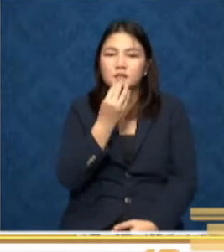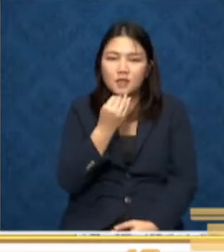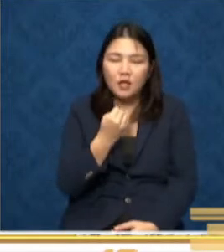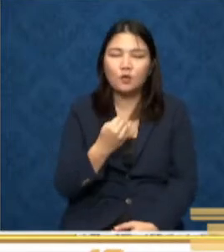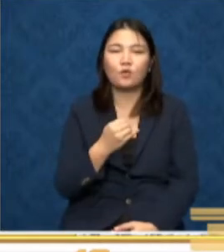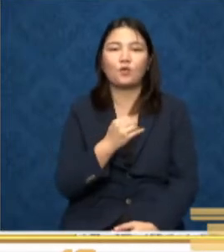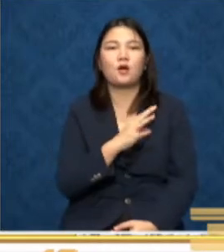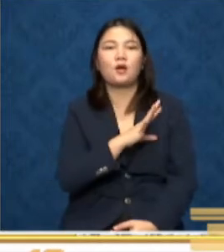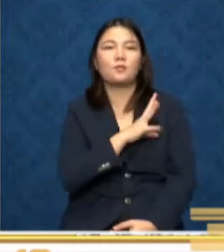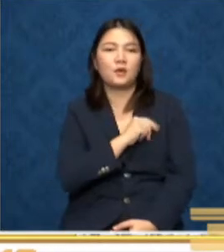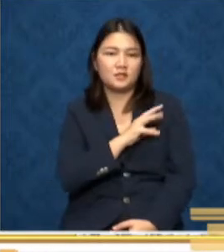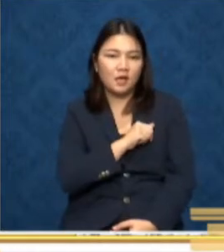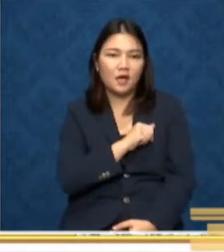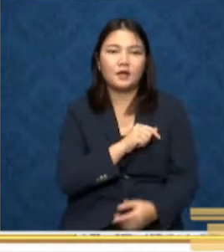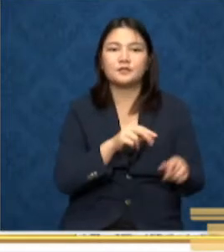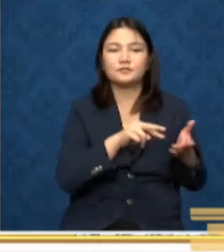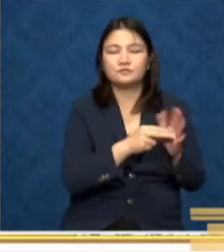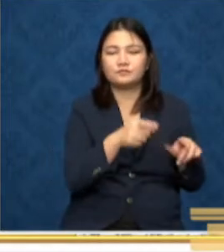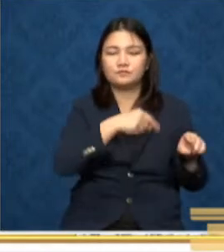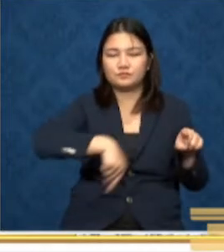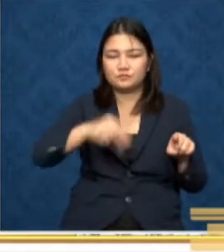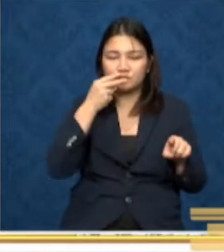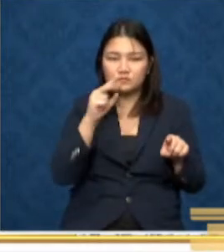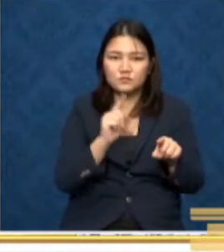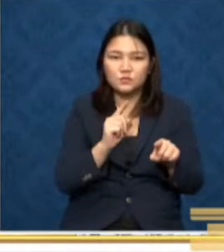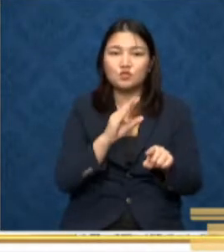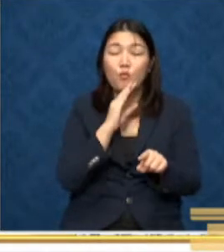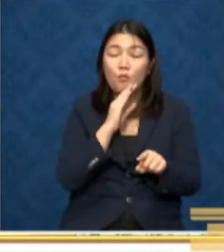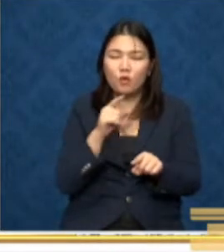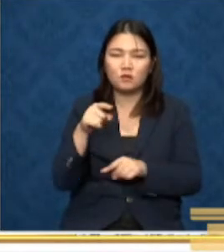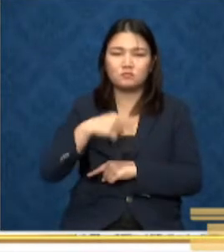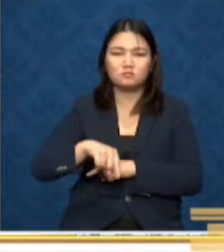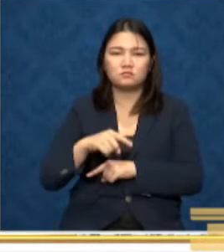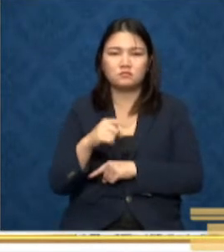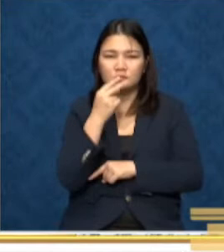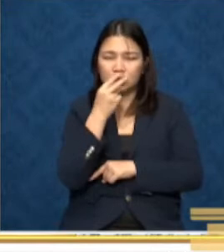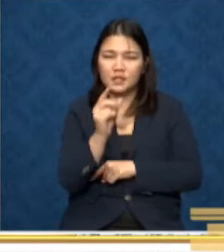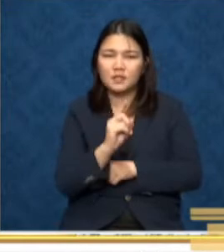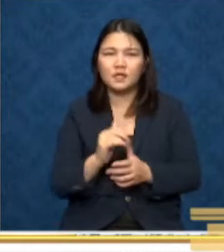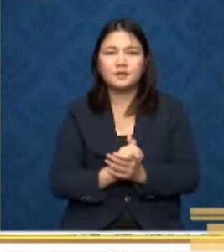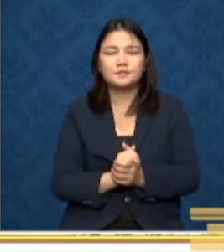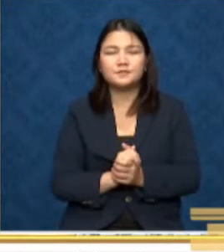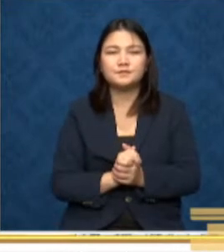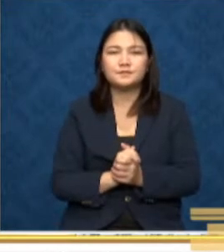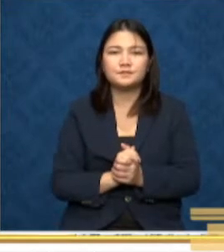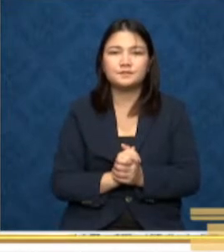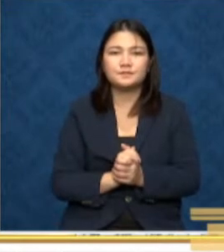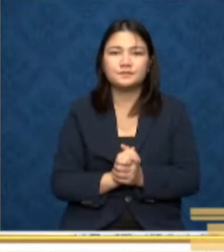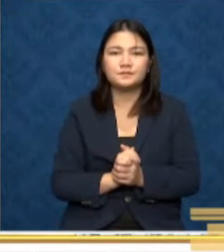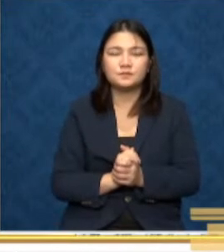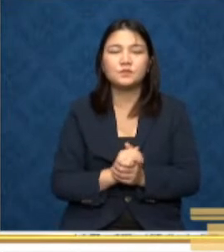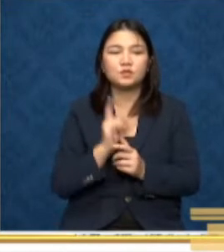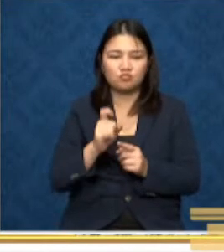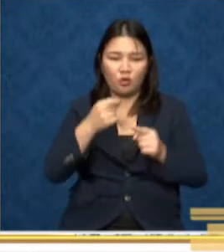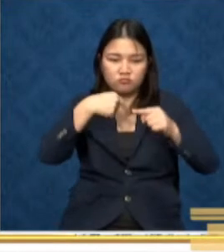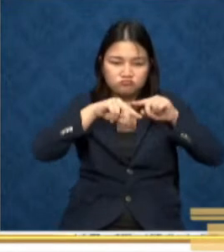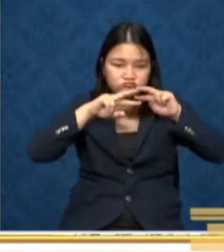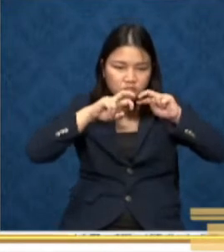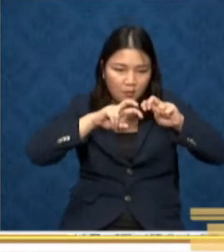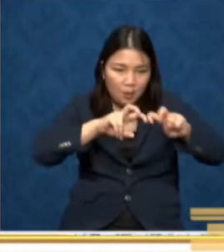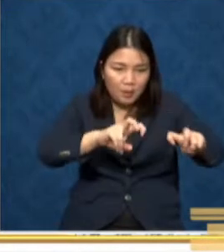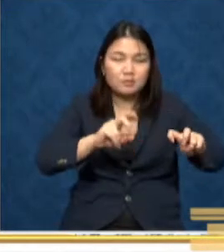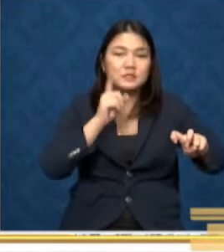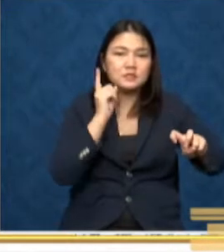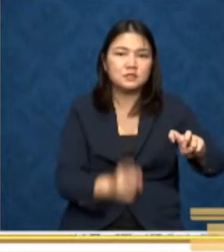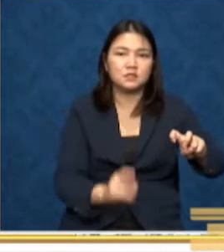ติดตามข่าวในปัจจุบันนี้นะคะถ้าท่านไม่ใช้กลไกในการที่จะ ตามหาความจริงนะคะและกระบวนการ